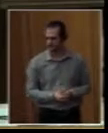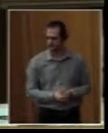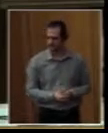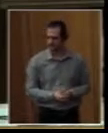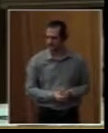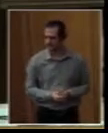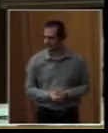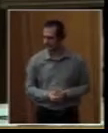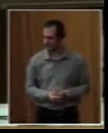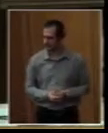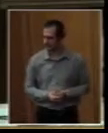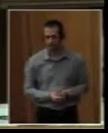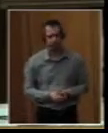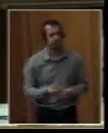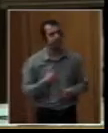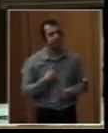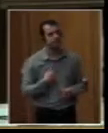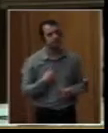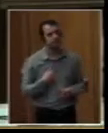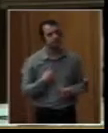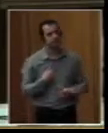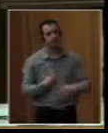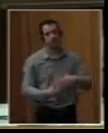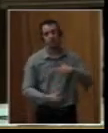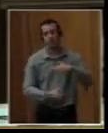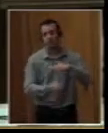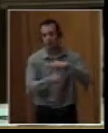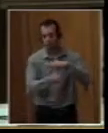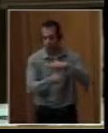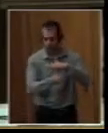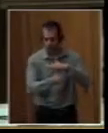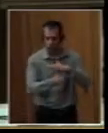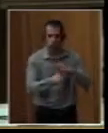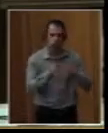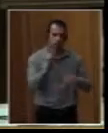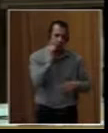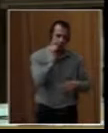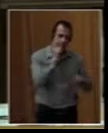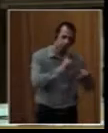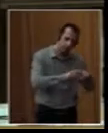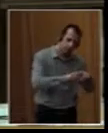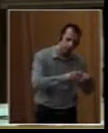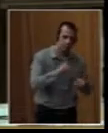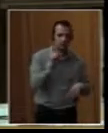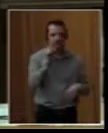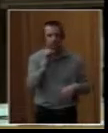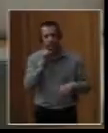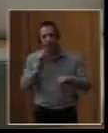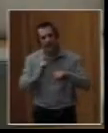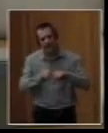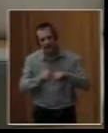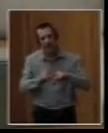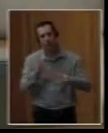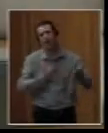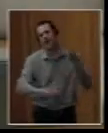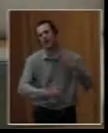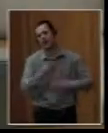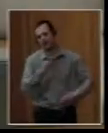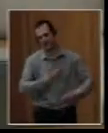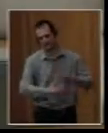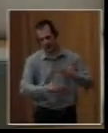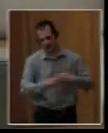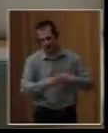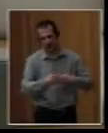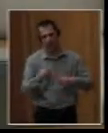Ως πρόεδρος των Ελληνίδων και Ελλήνων με αναπηρία, θέλω να κλείσω αυτόν